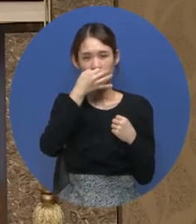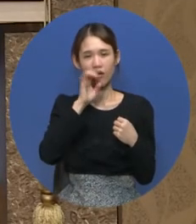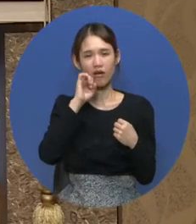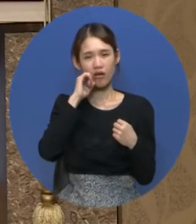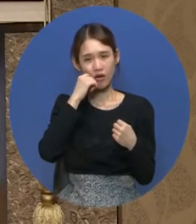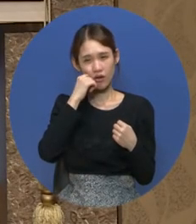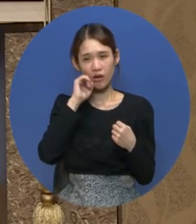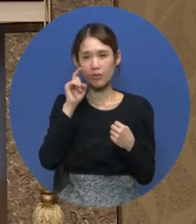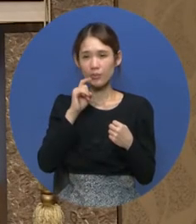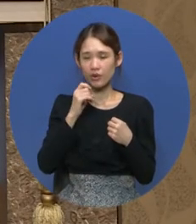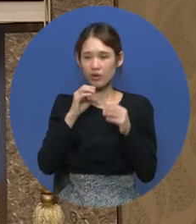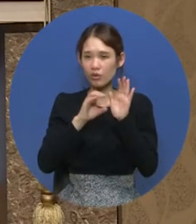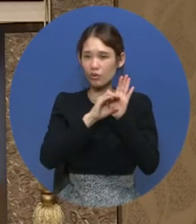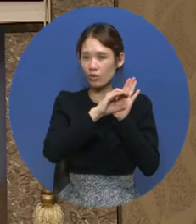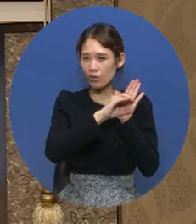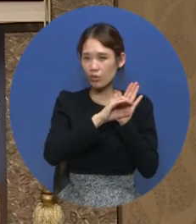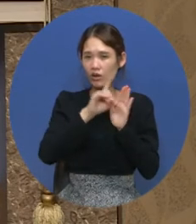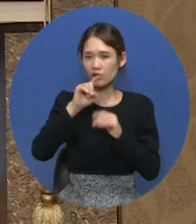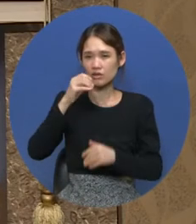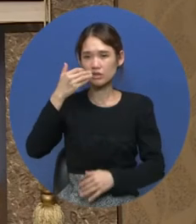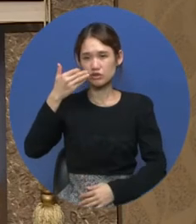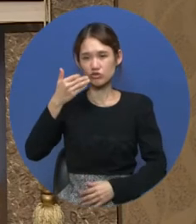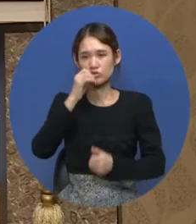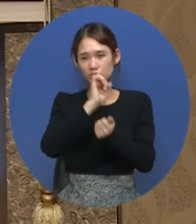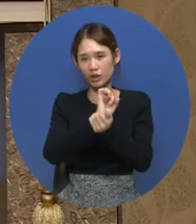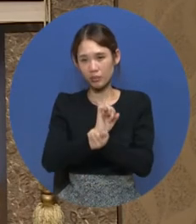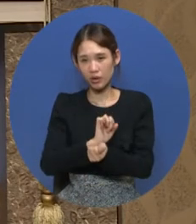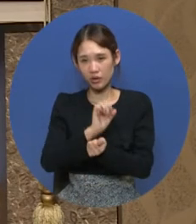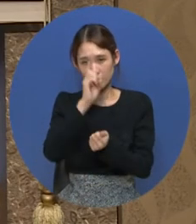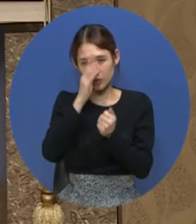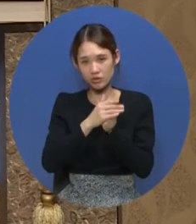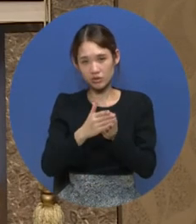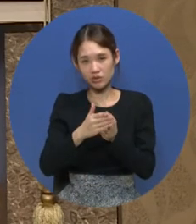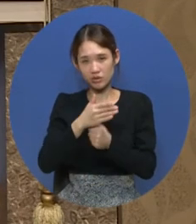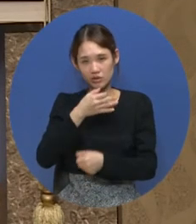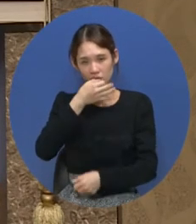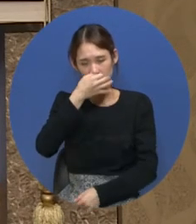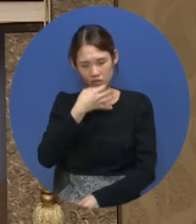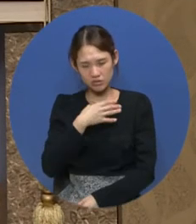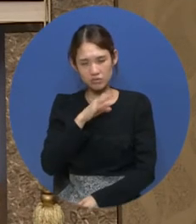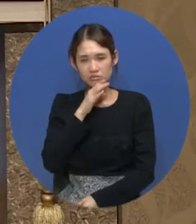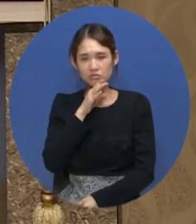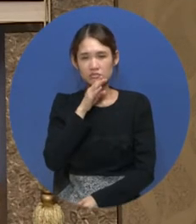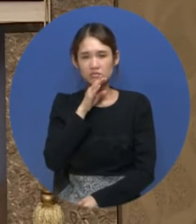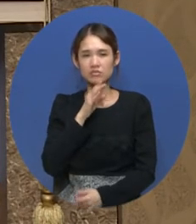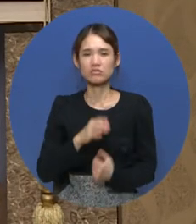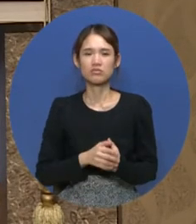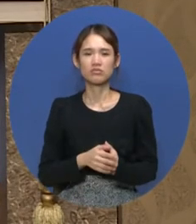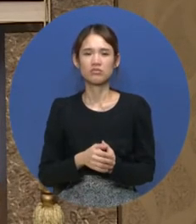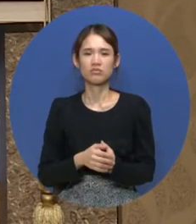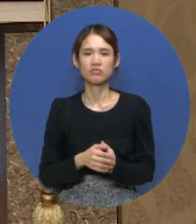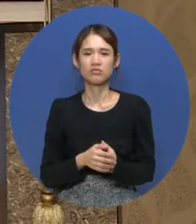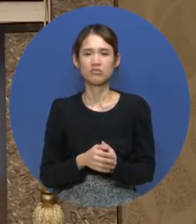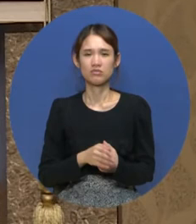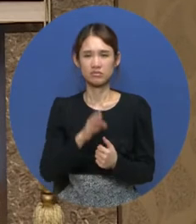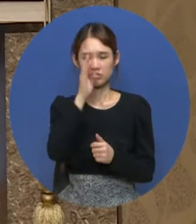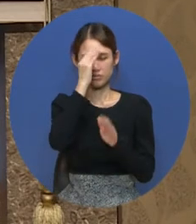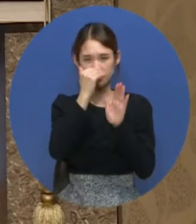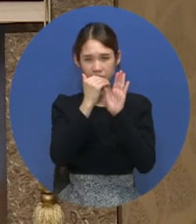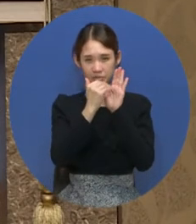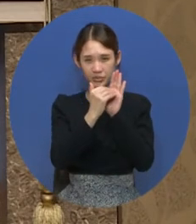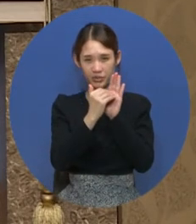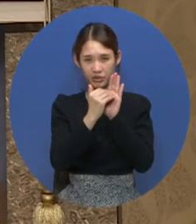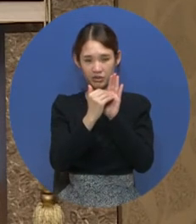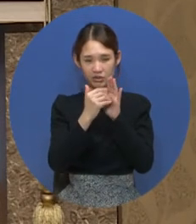신동 크로나 아 그러나 바이러스 때문에 제일 힘들어하는 검마 맞습니다 맞는데 저희가 그